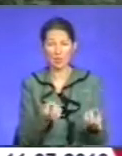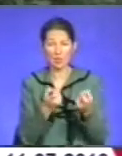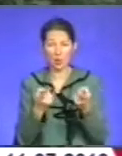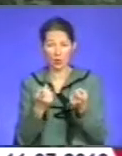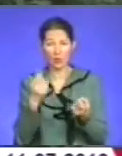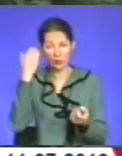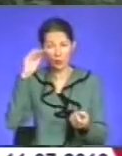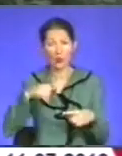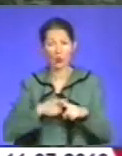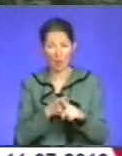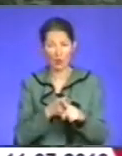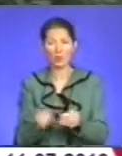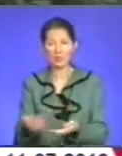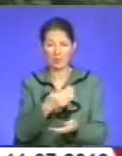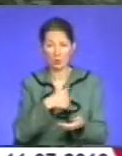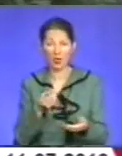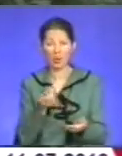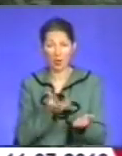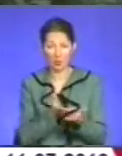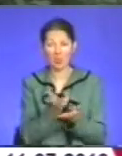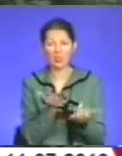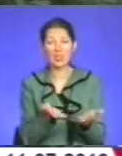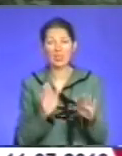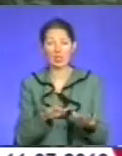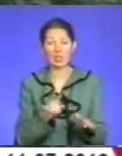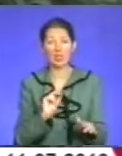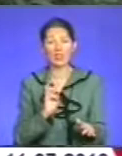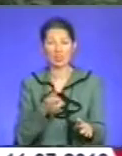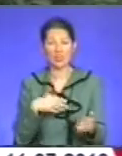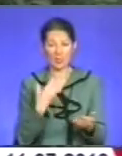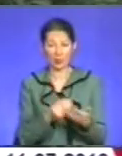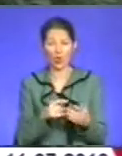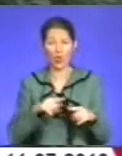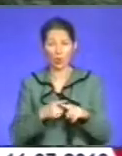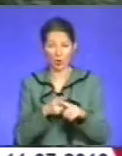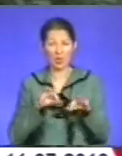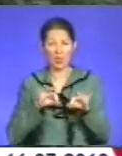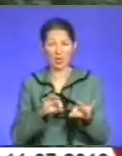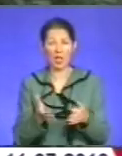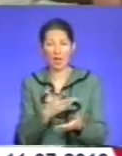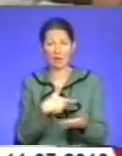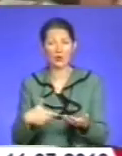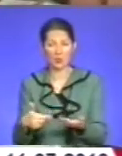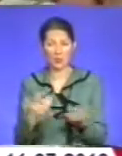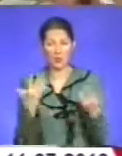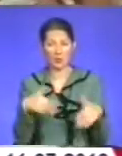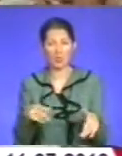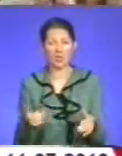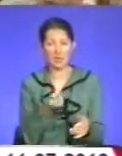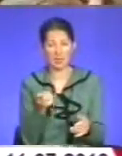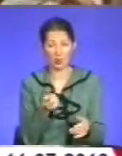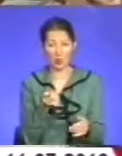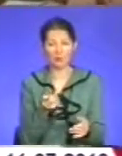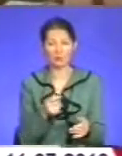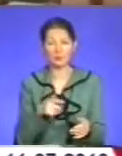і розрахуватися, і ще й лишиться, чим своєю технікою зібрати і втратити відповідно вал зерна. Не дарма кажуть, не